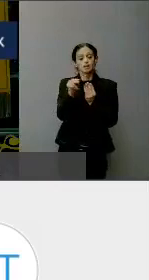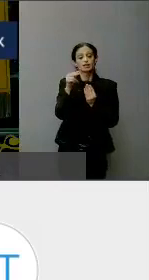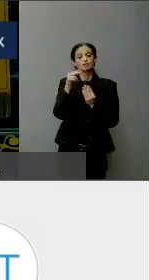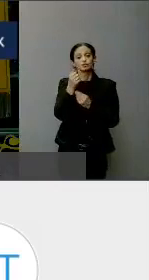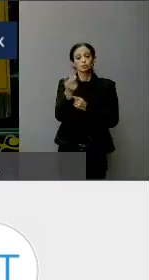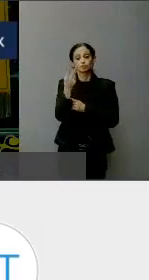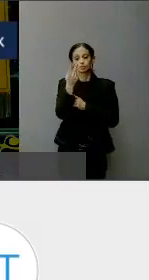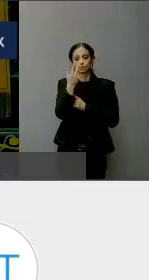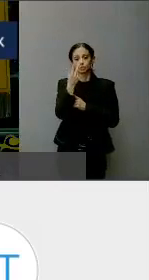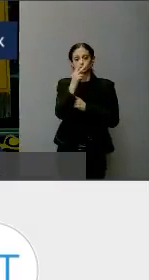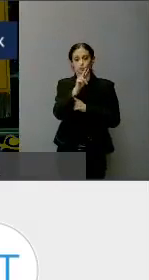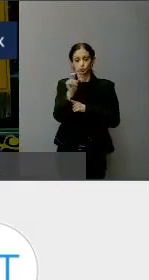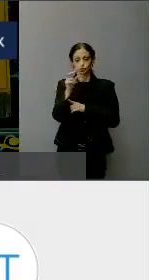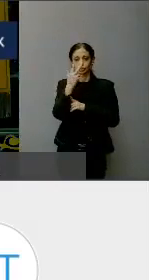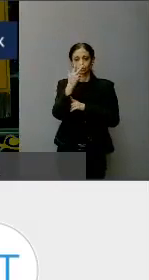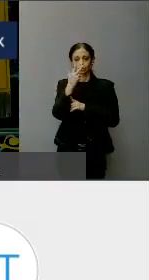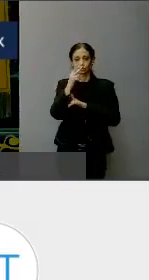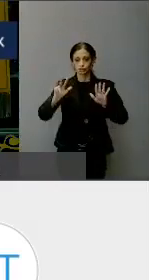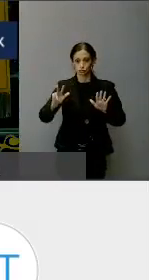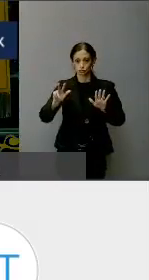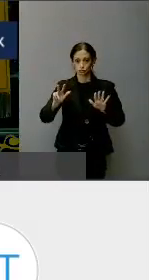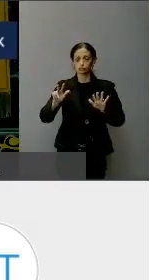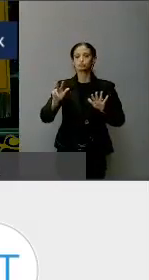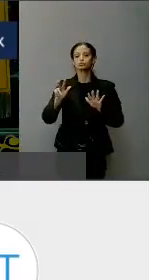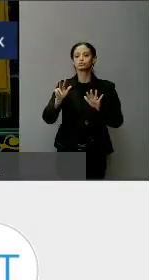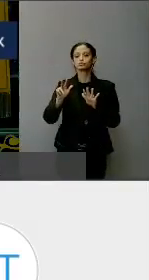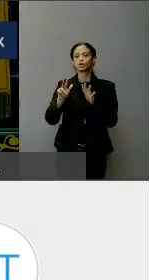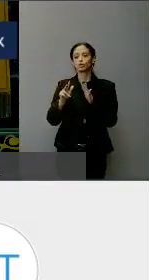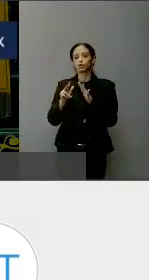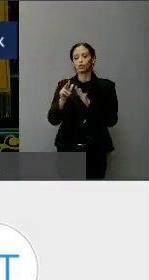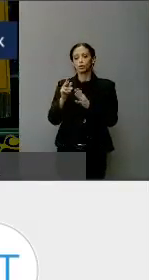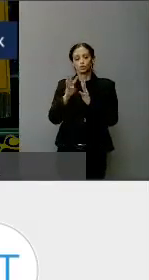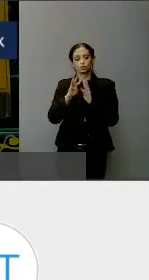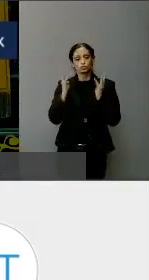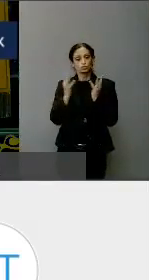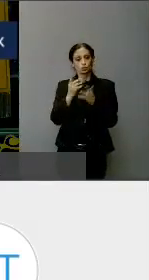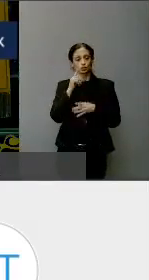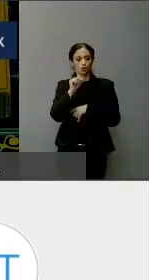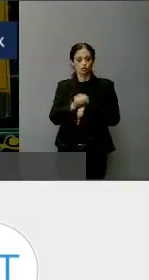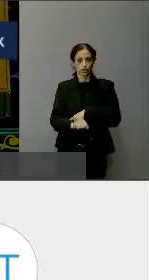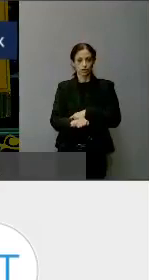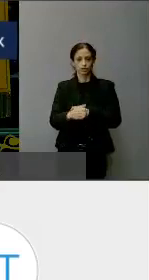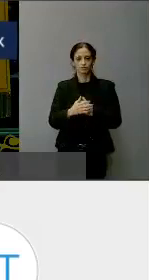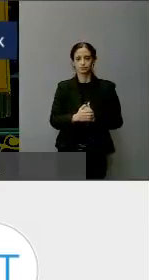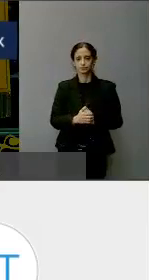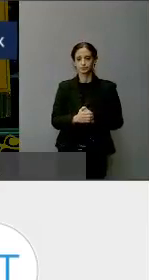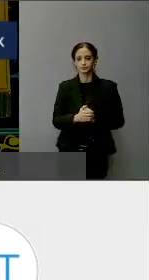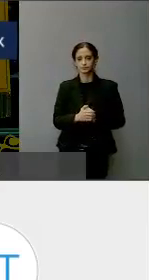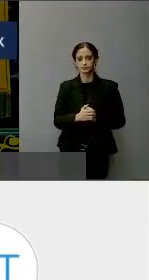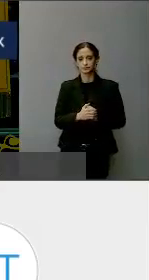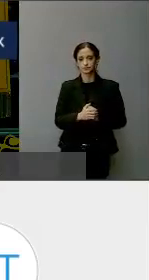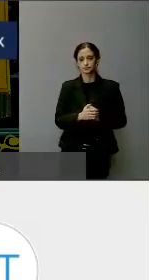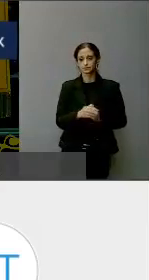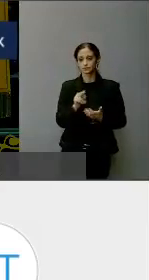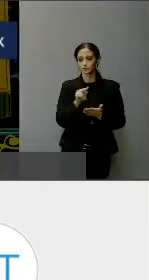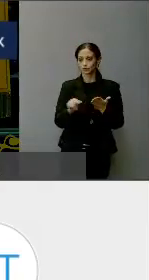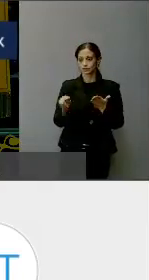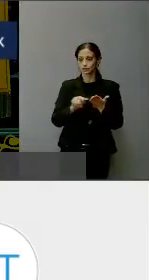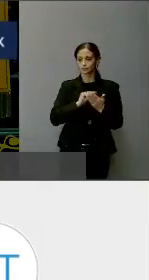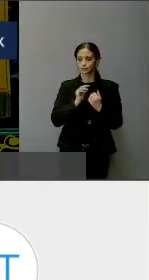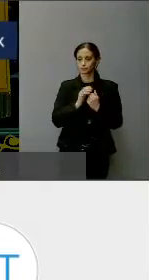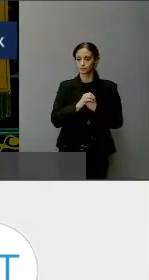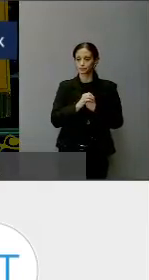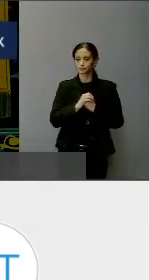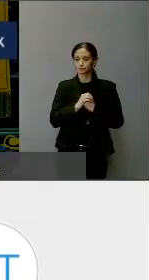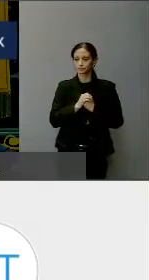238 parere della giunta contrario si vota